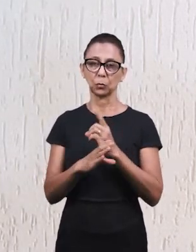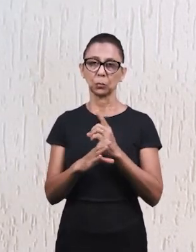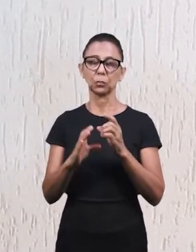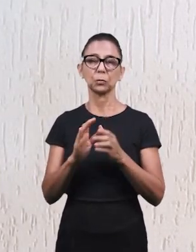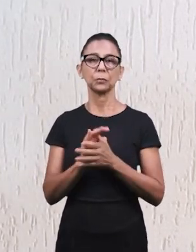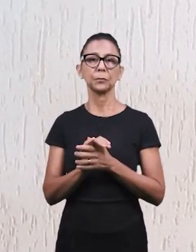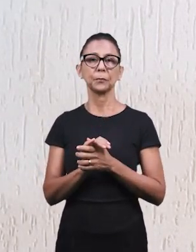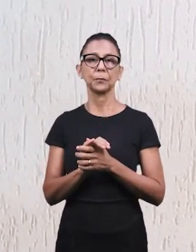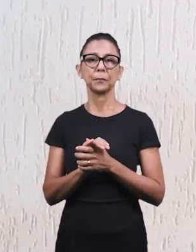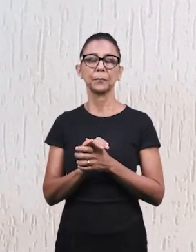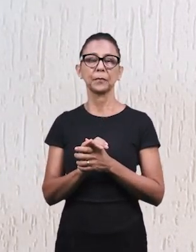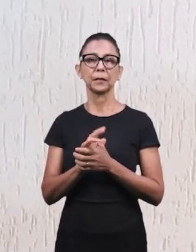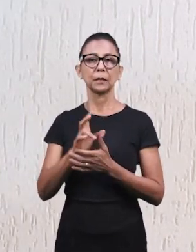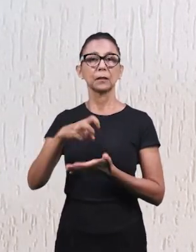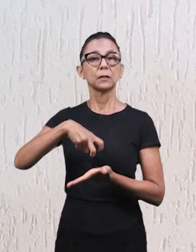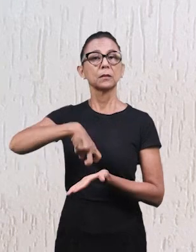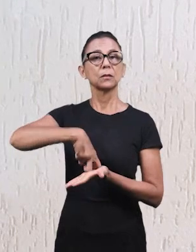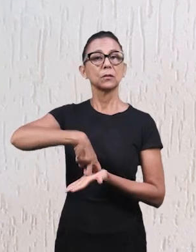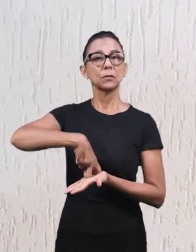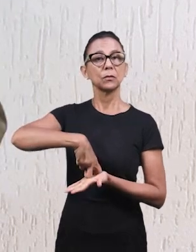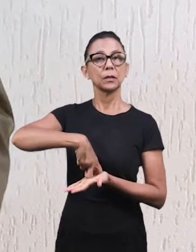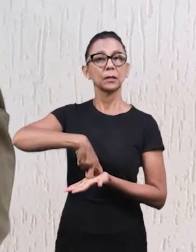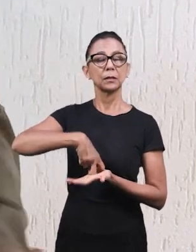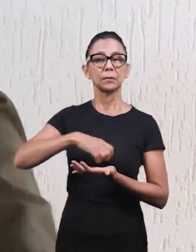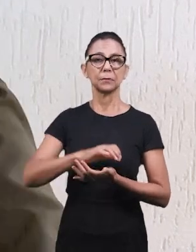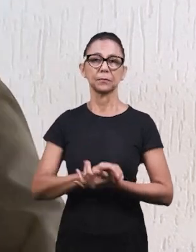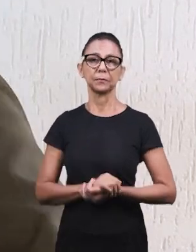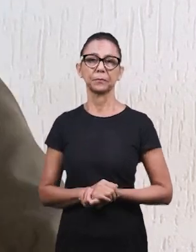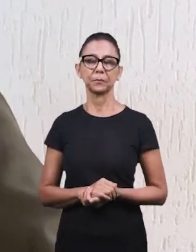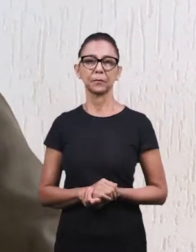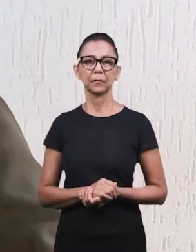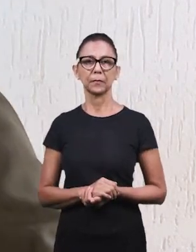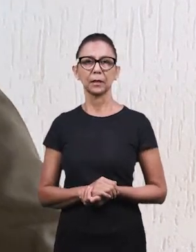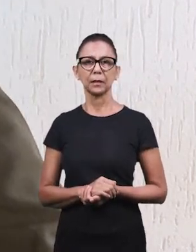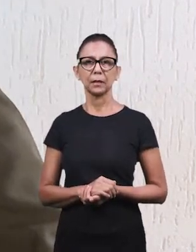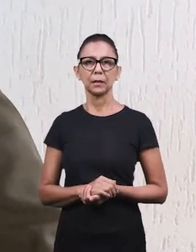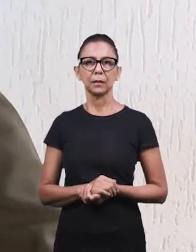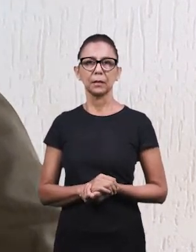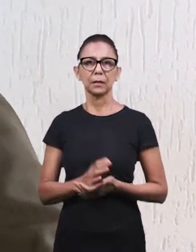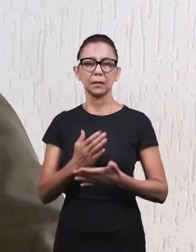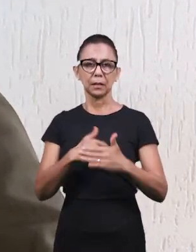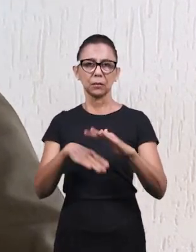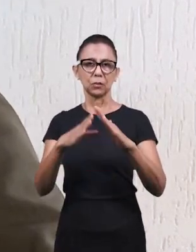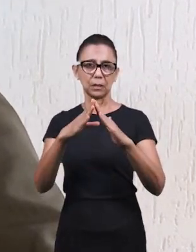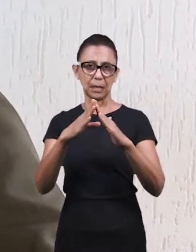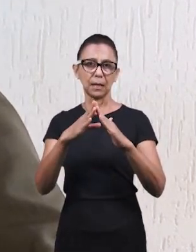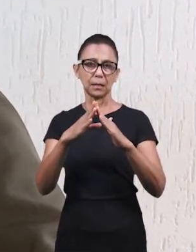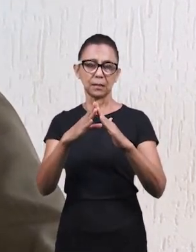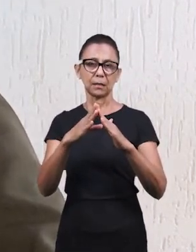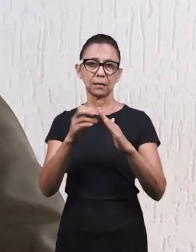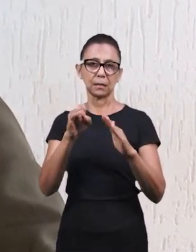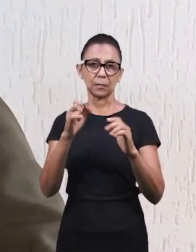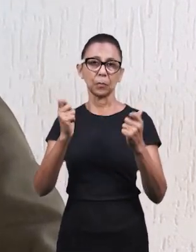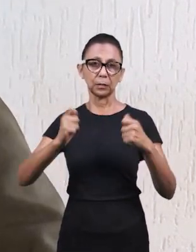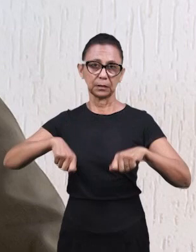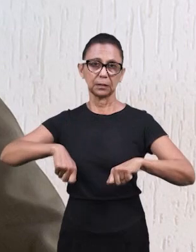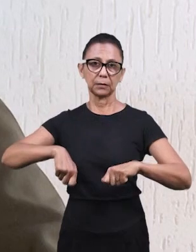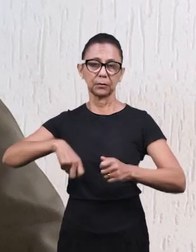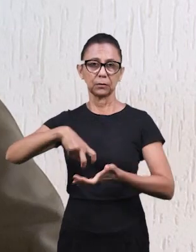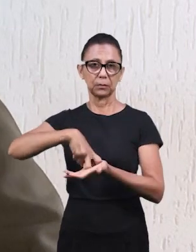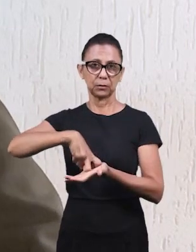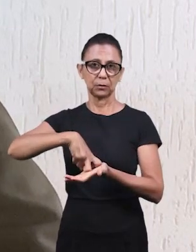вами начнем это богослужение, встав на колени. Все те, кто дома у себя,